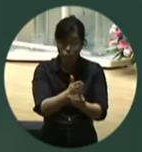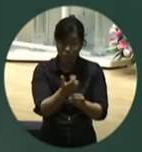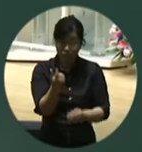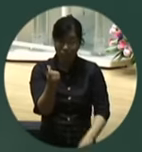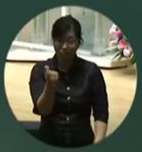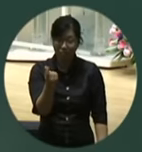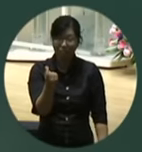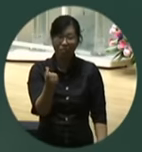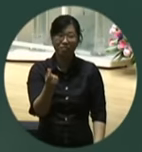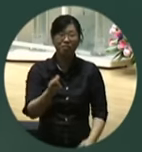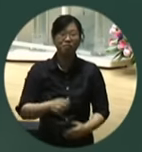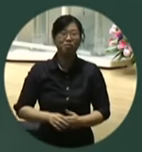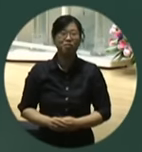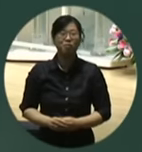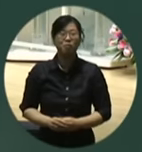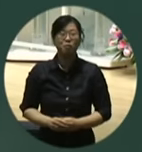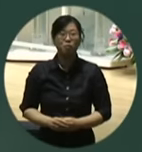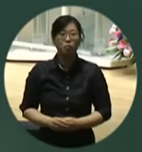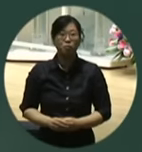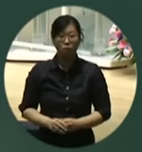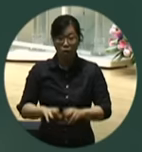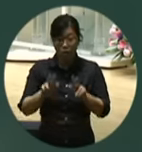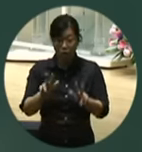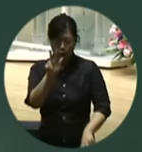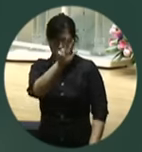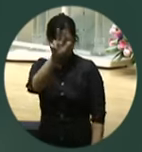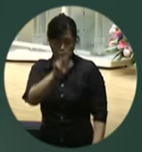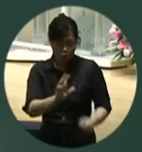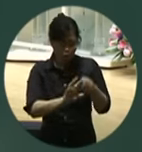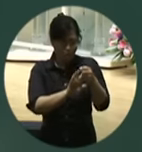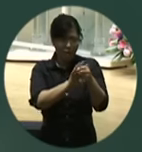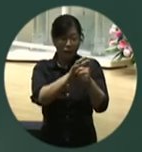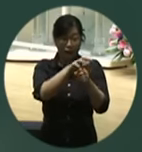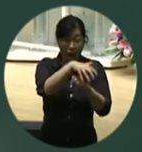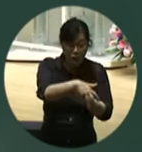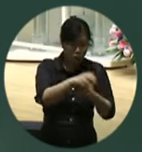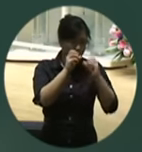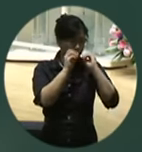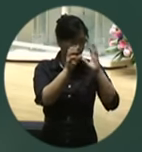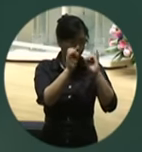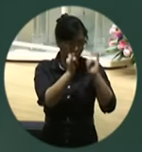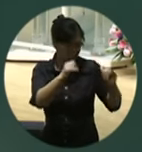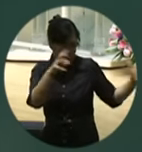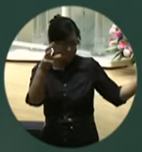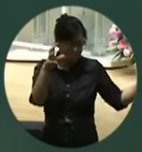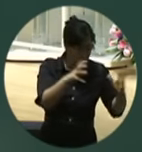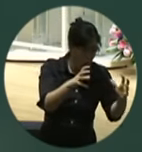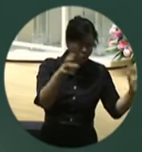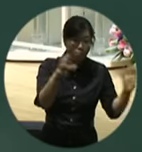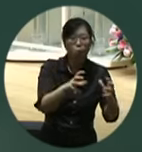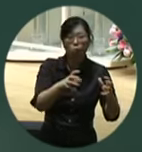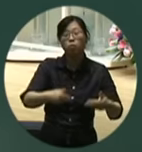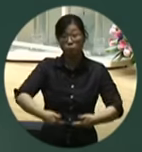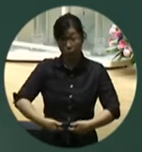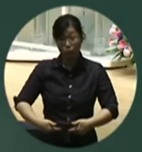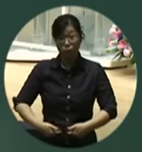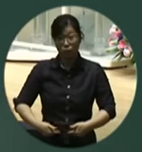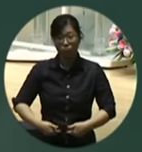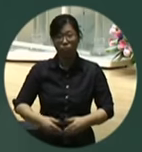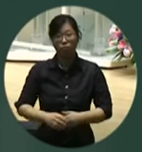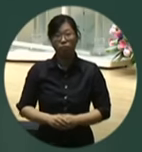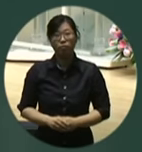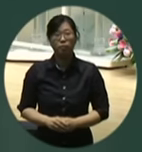are decreasing alarmingly. 이제는 전국 세계에서 전도자들이 일어나서 모여야 되겠습니다. Now the evangelists from all of the country